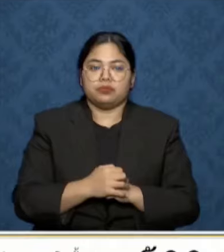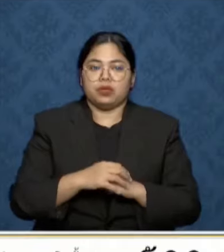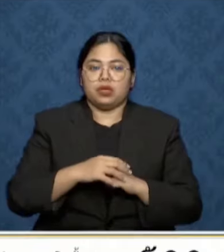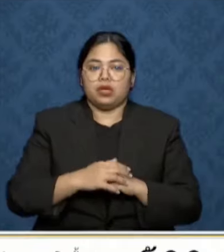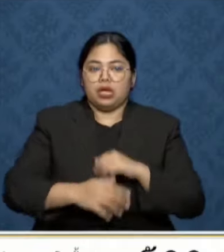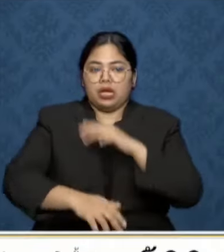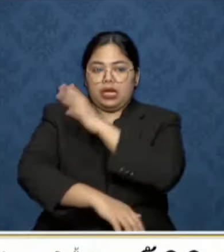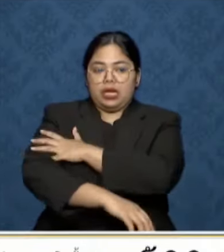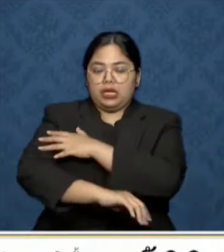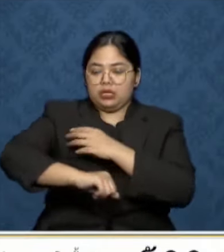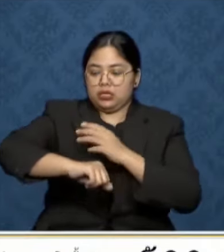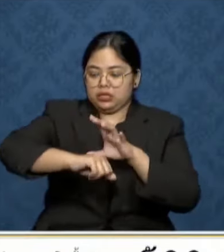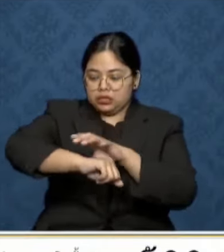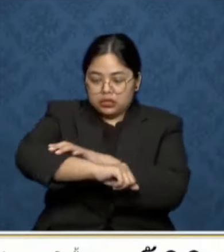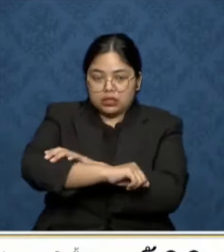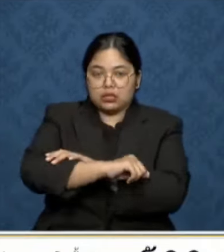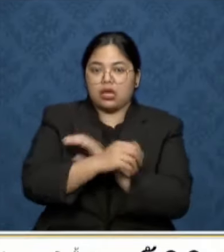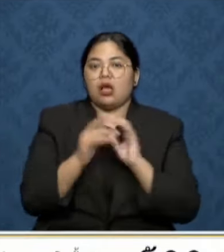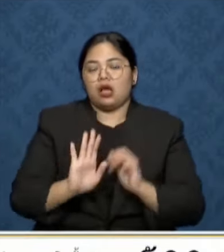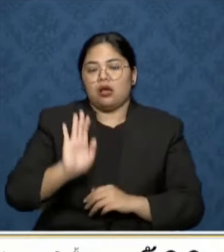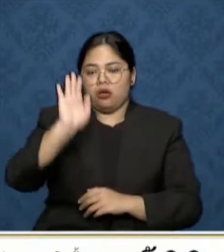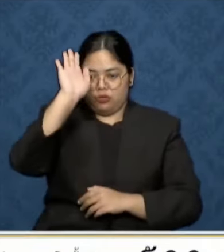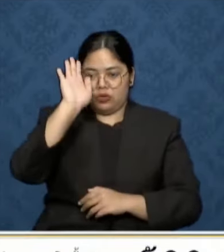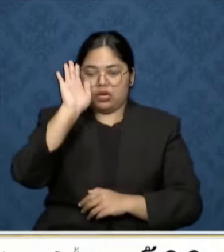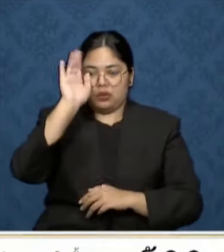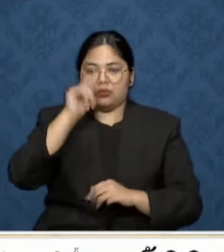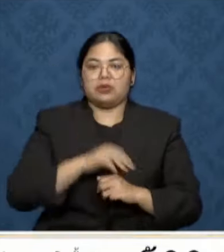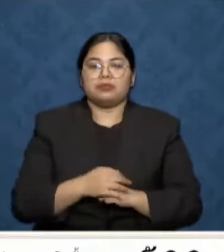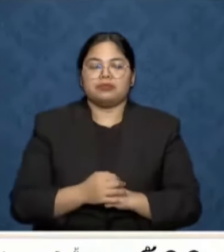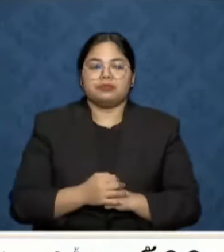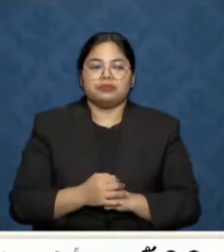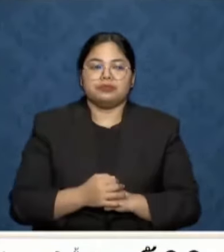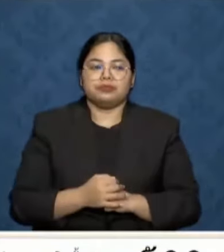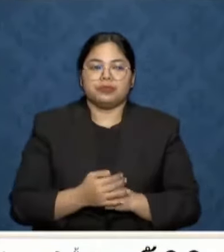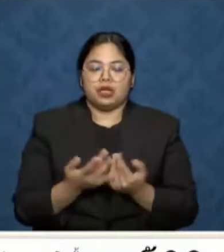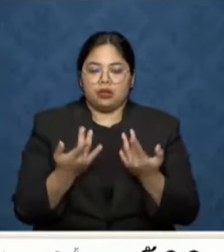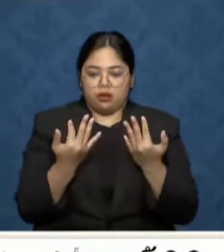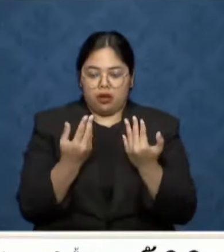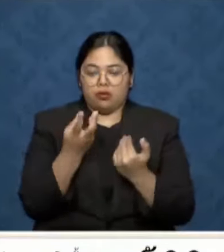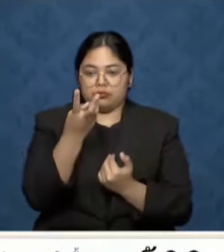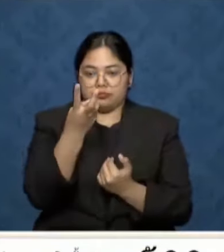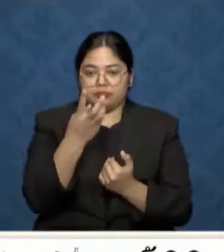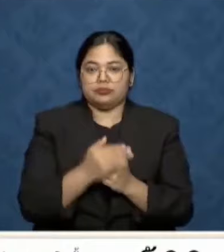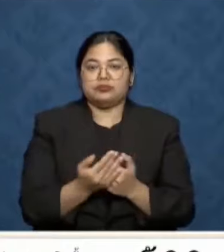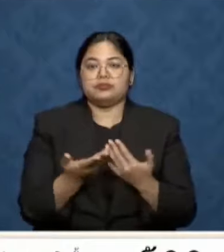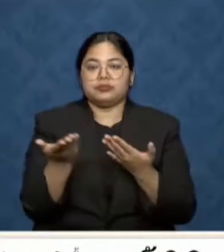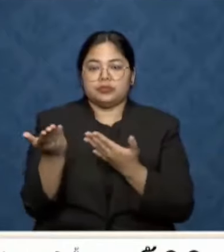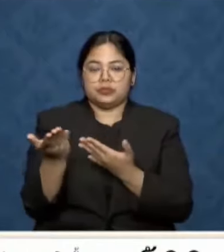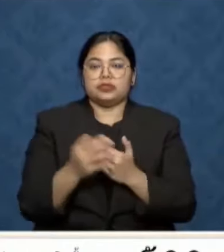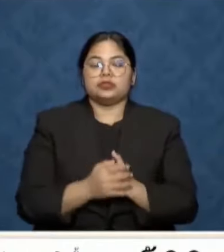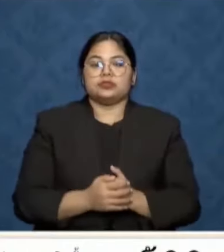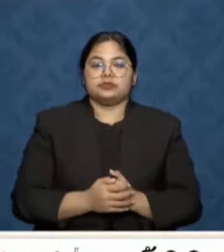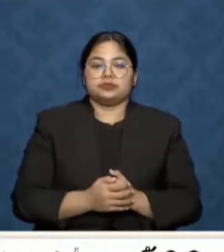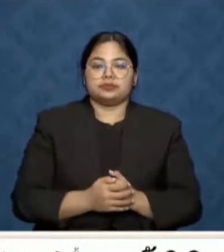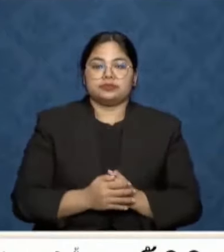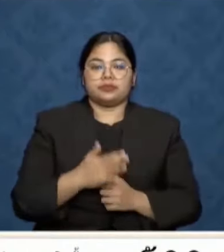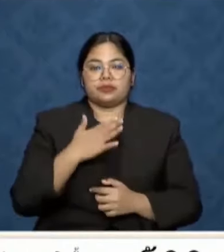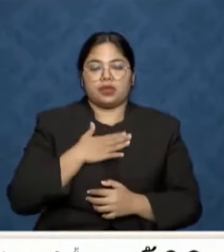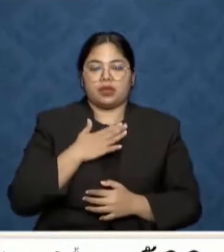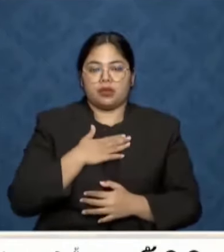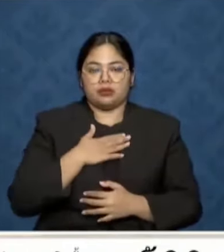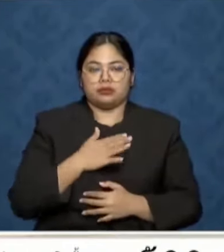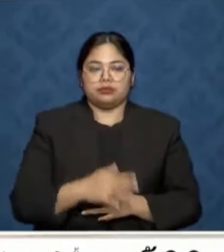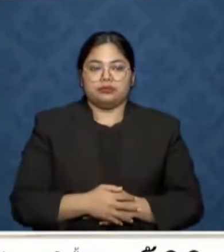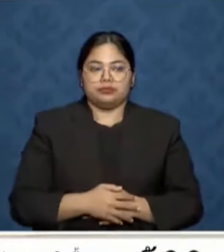ี่ใส่อบคุณครั มผปะทวงครับเชิญครั เชพูปะทวงครัแตน quatro hepans